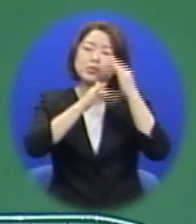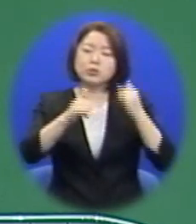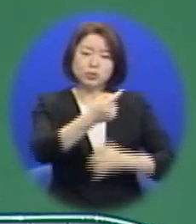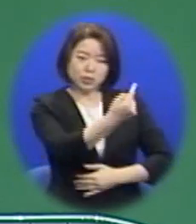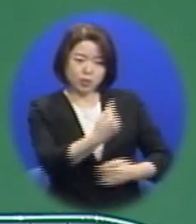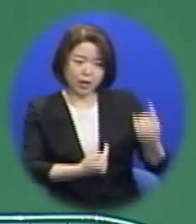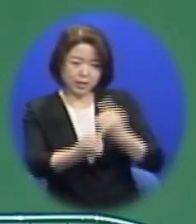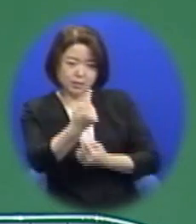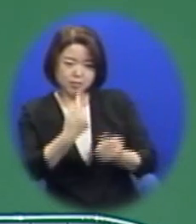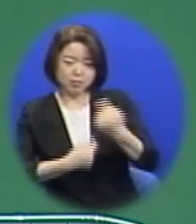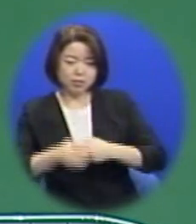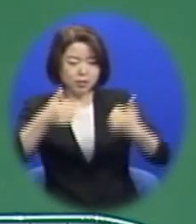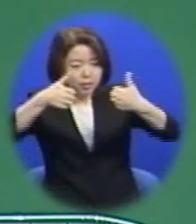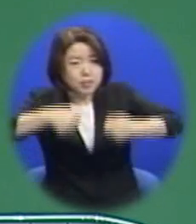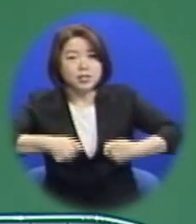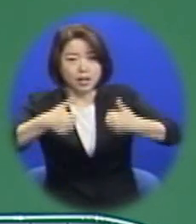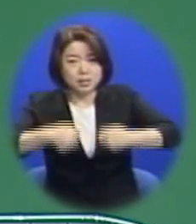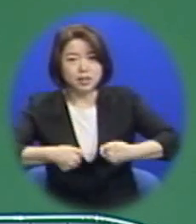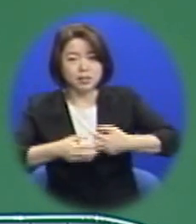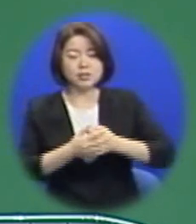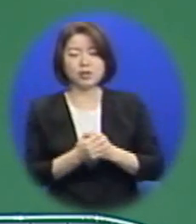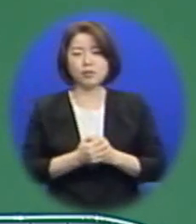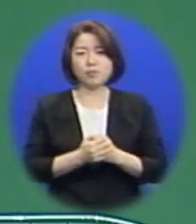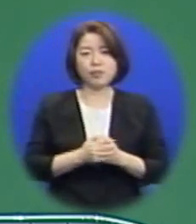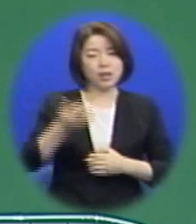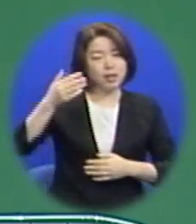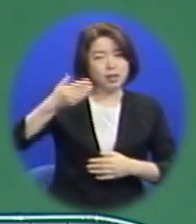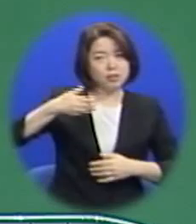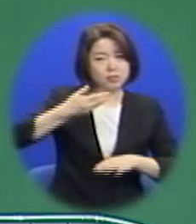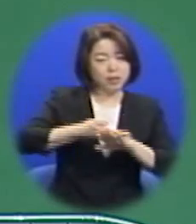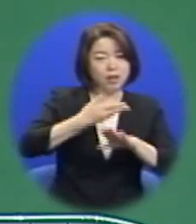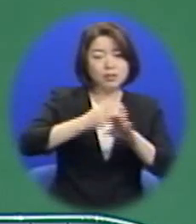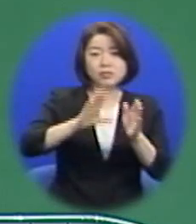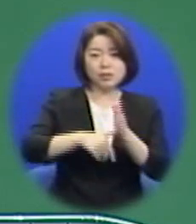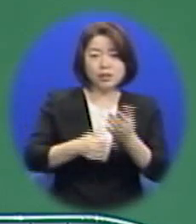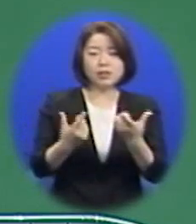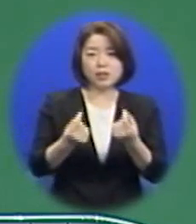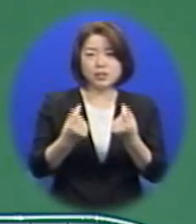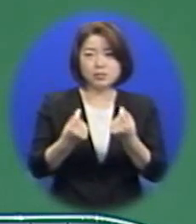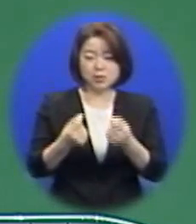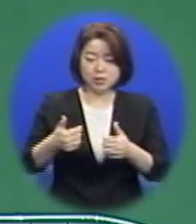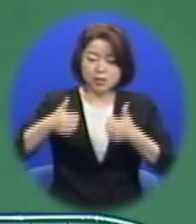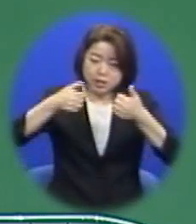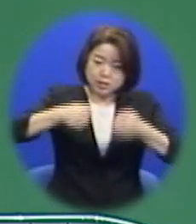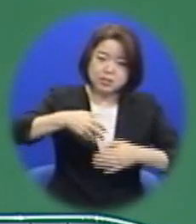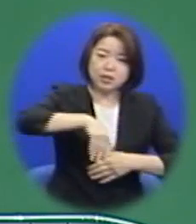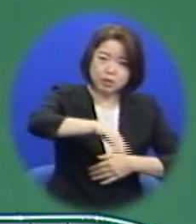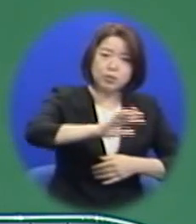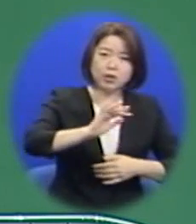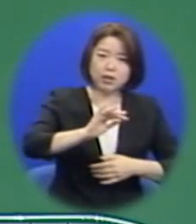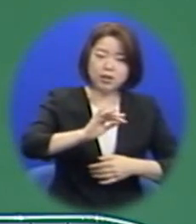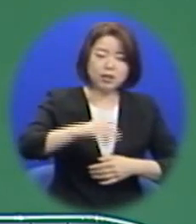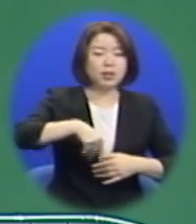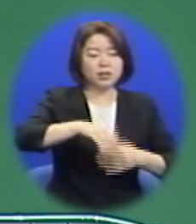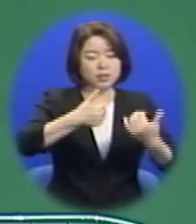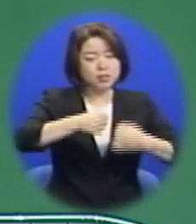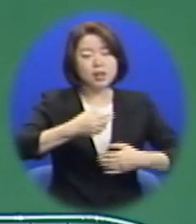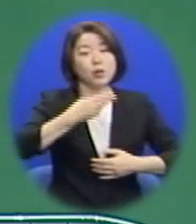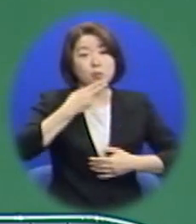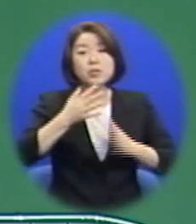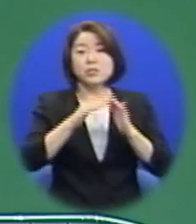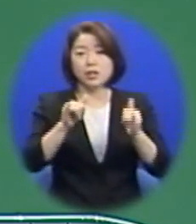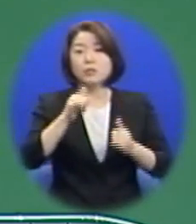알았어요. 뭐 딴 때 같으면 간단히 인사를 하고 지나가거나 뭐 인사를 안 하시는 분들도 있거나 그래서